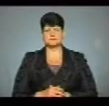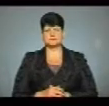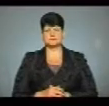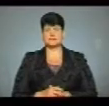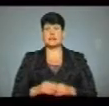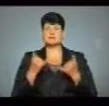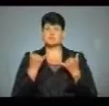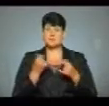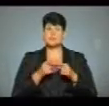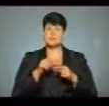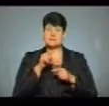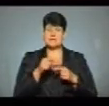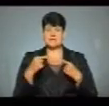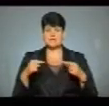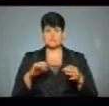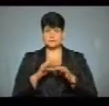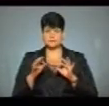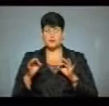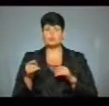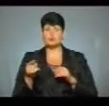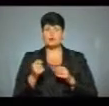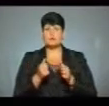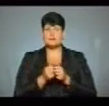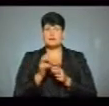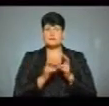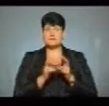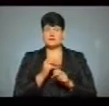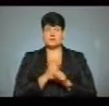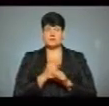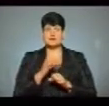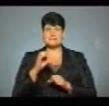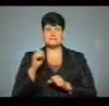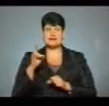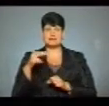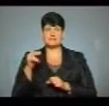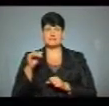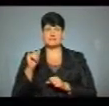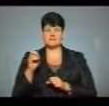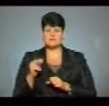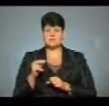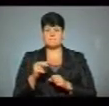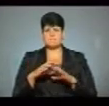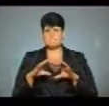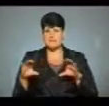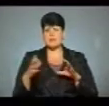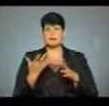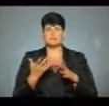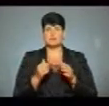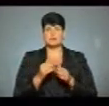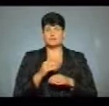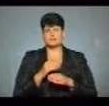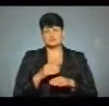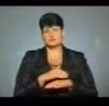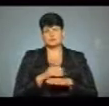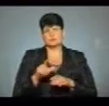А тепер про це та інше детальніше. У Тернополі біля підприємства, яке виробляє сендвіч-панелі, понад 30 жителів вулиці Миколинецька провели